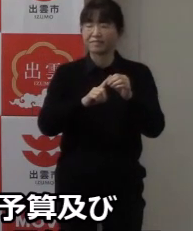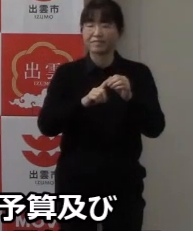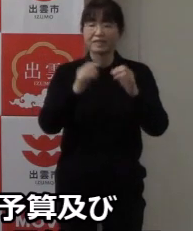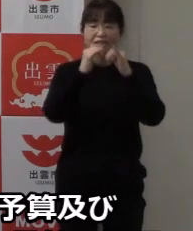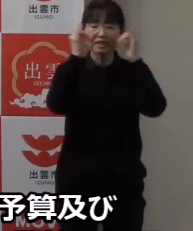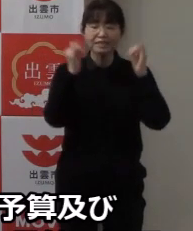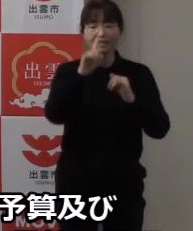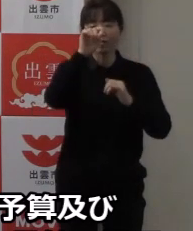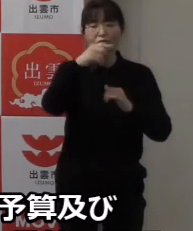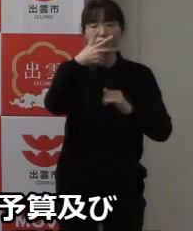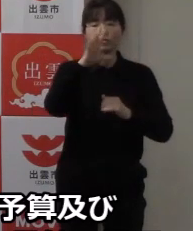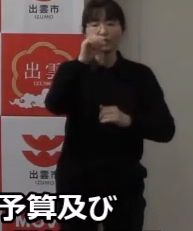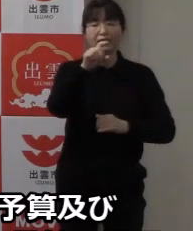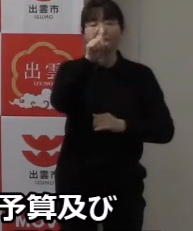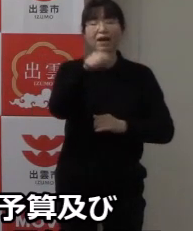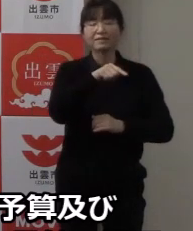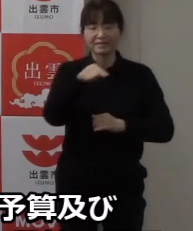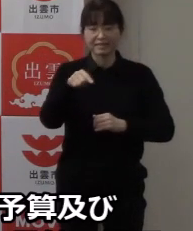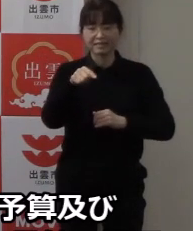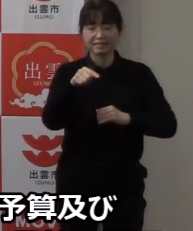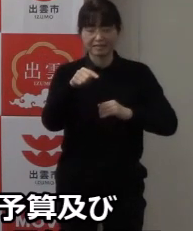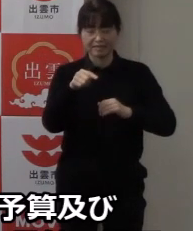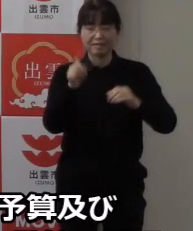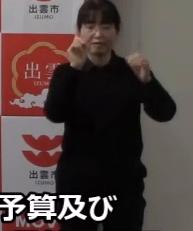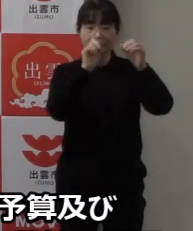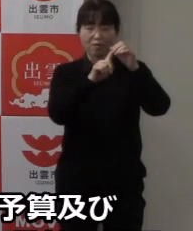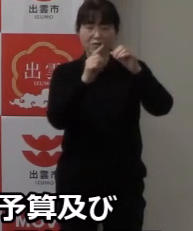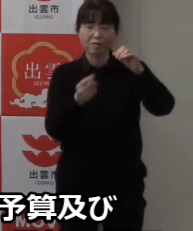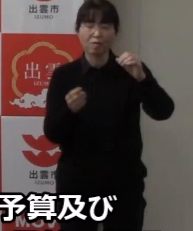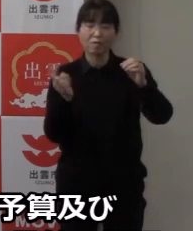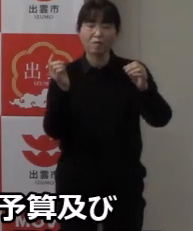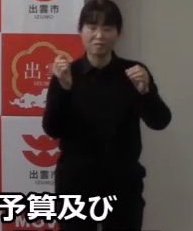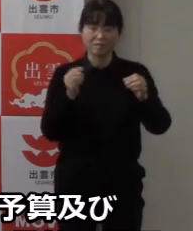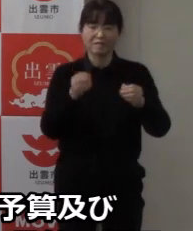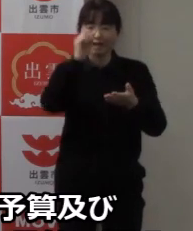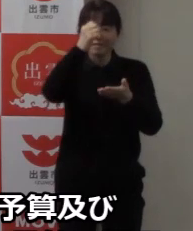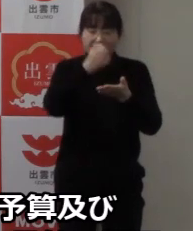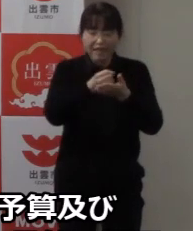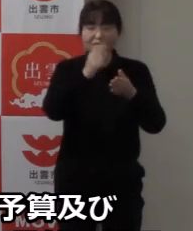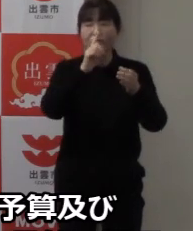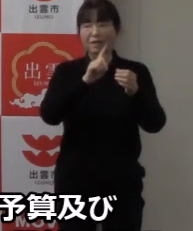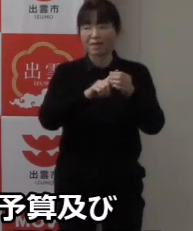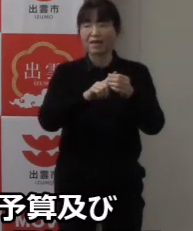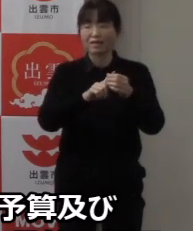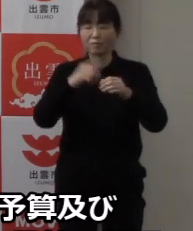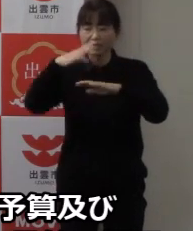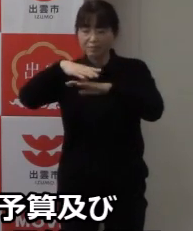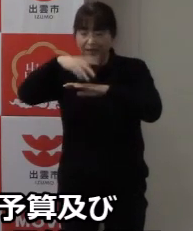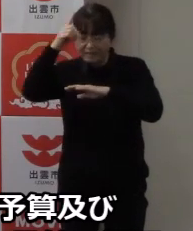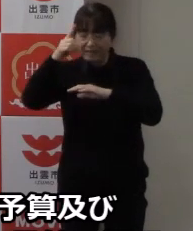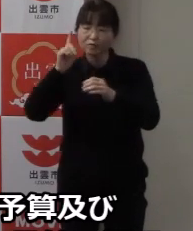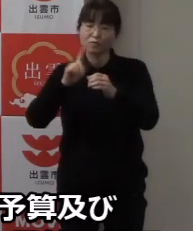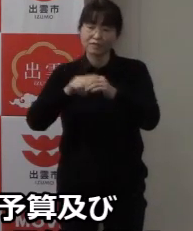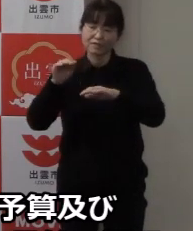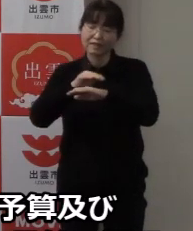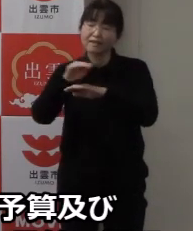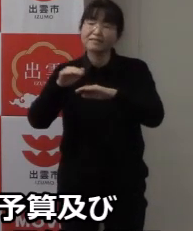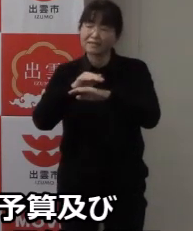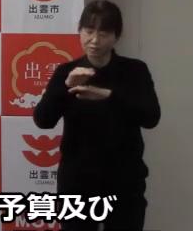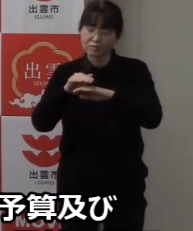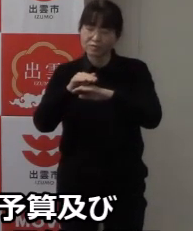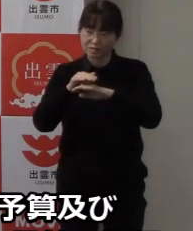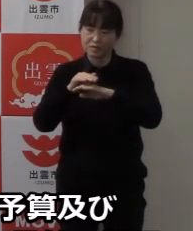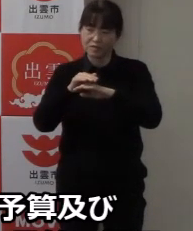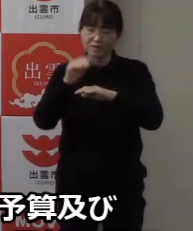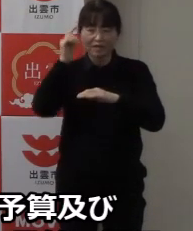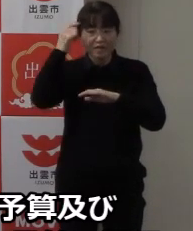万人台達成の、ための初年度のために、初年度の大切さですとか重要さっていうのはどの